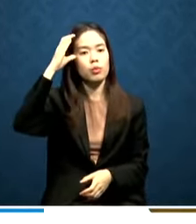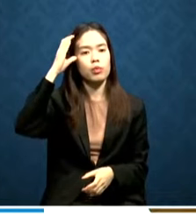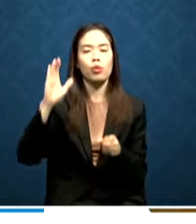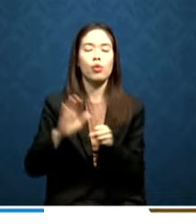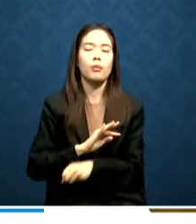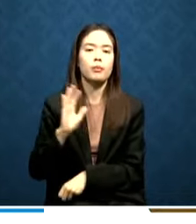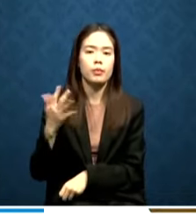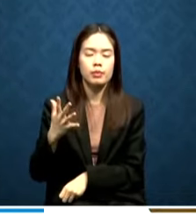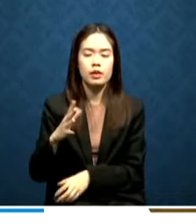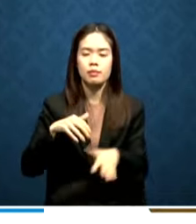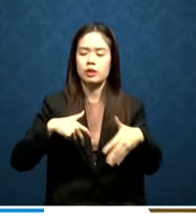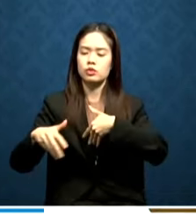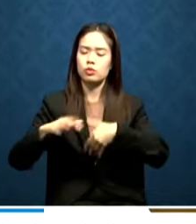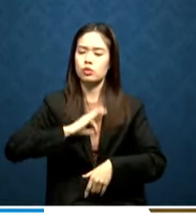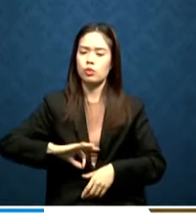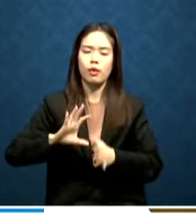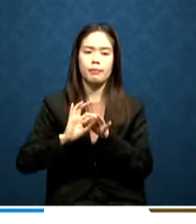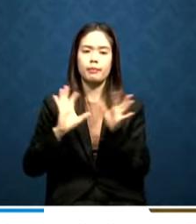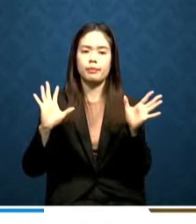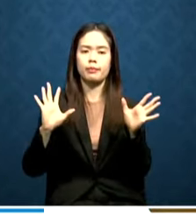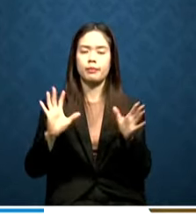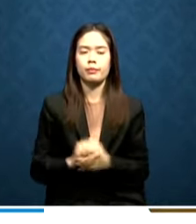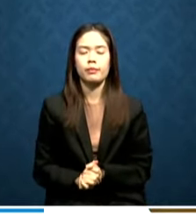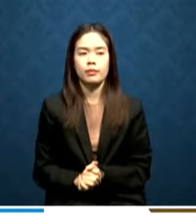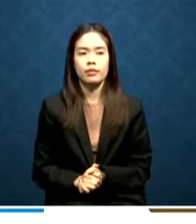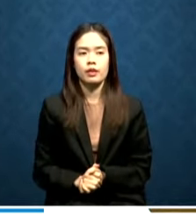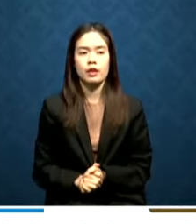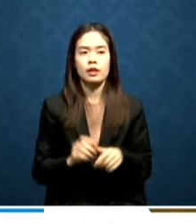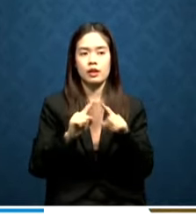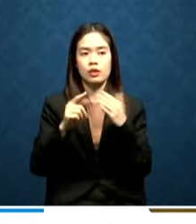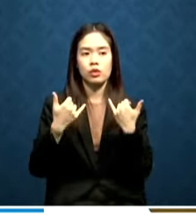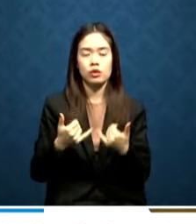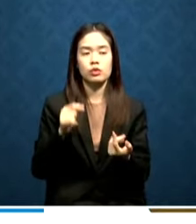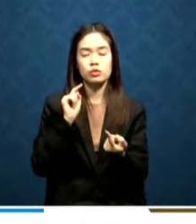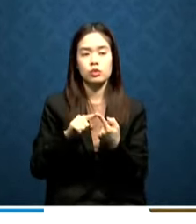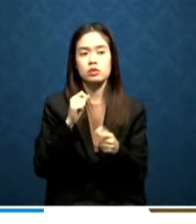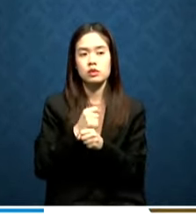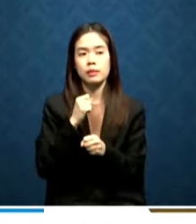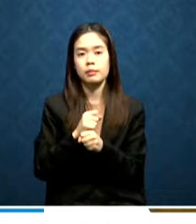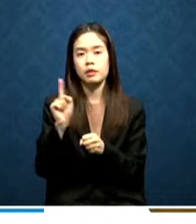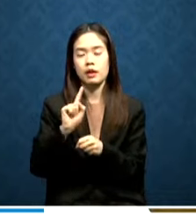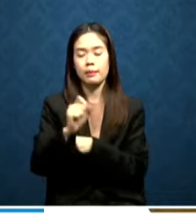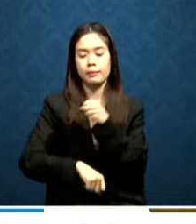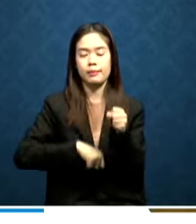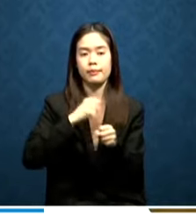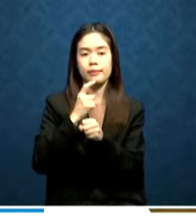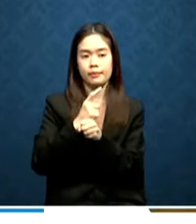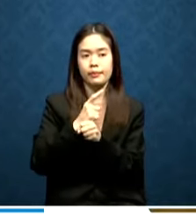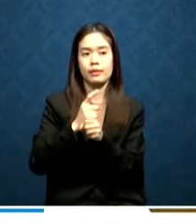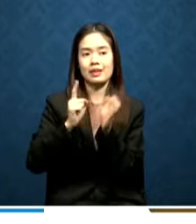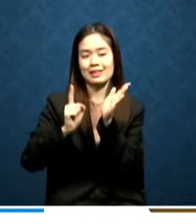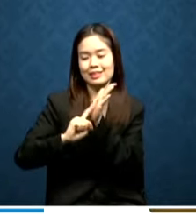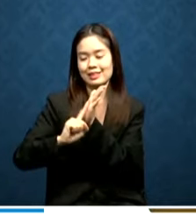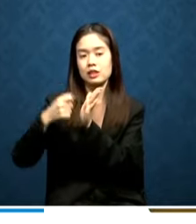เข้าไปคุยกับทางสวิตเซอร์แลนด์นะครับเพราะว่าเขาเป็นเจ้าพ่อในเรื่องการทำประชามติปีนึงทำไป10ครั้งไปคุยท่าน